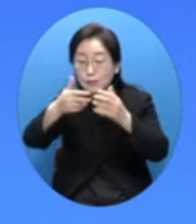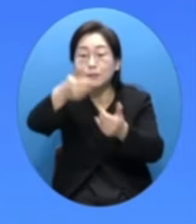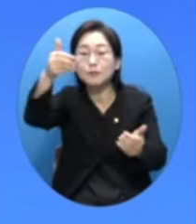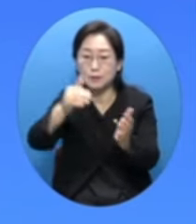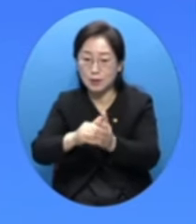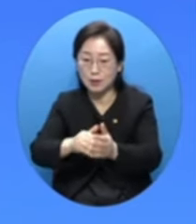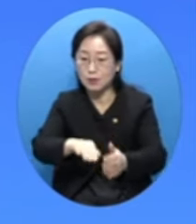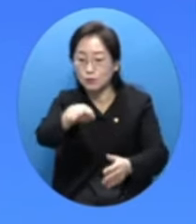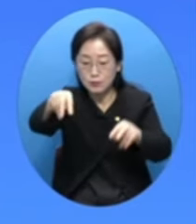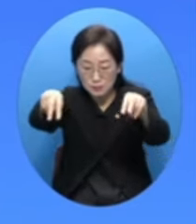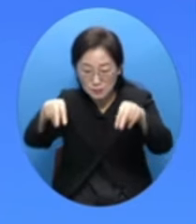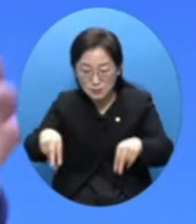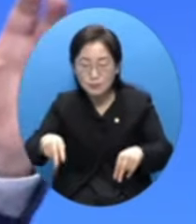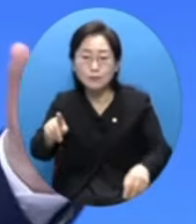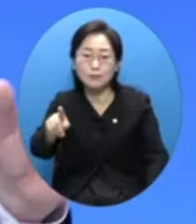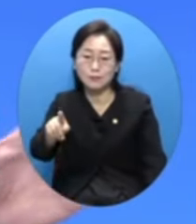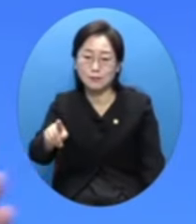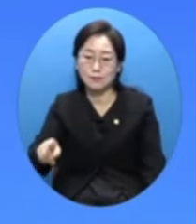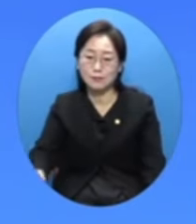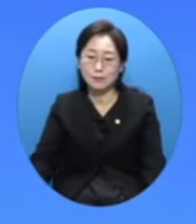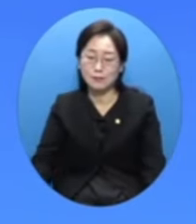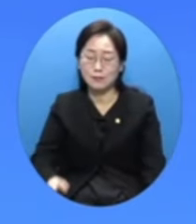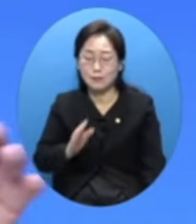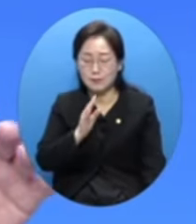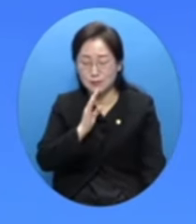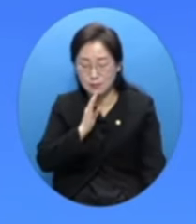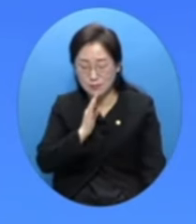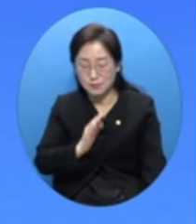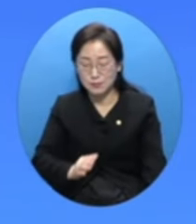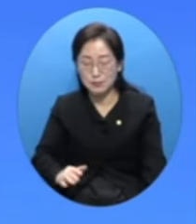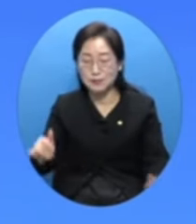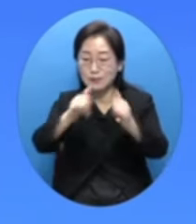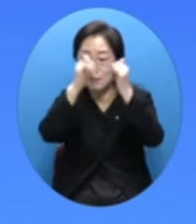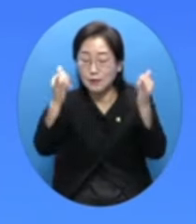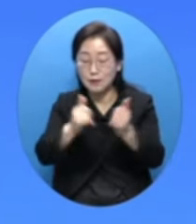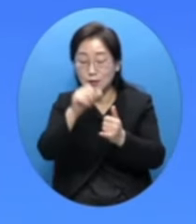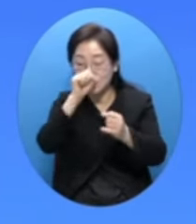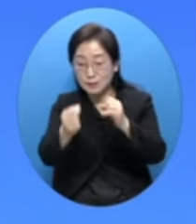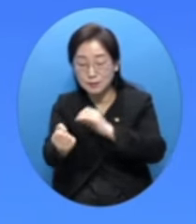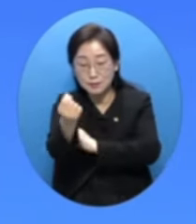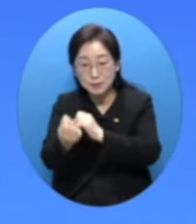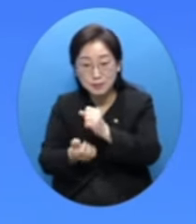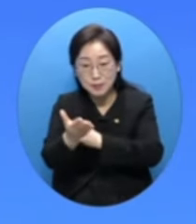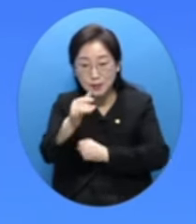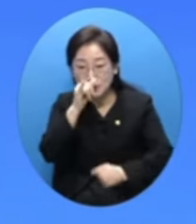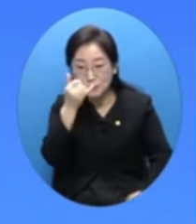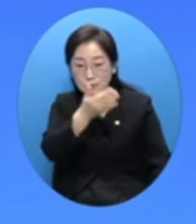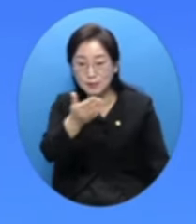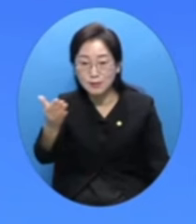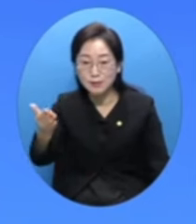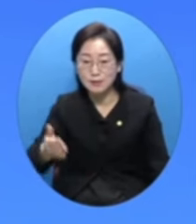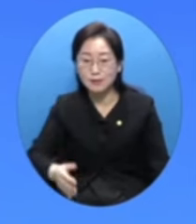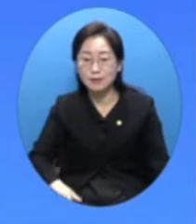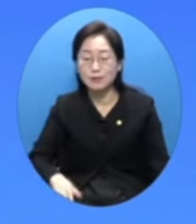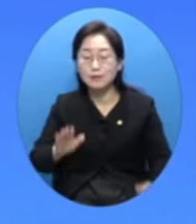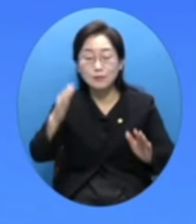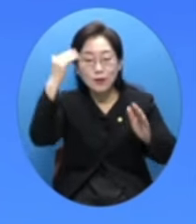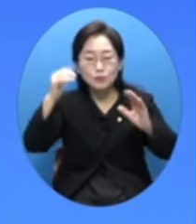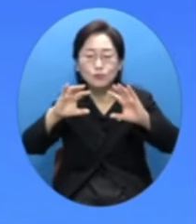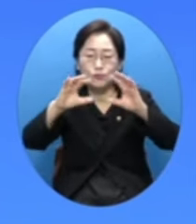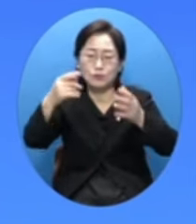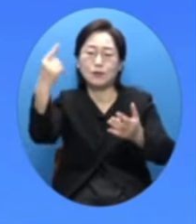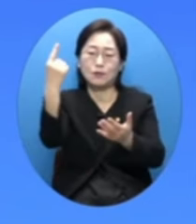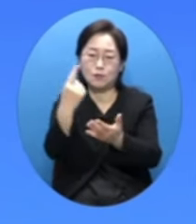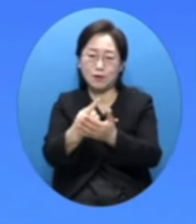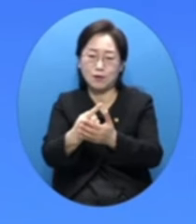사는 사람으로서 얼마나 우리가이 사회에 선을 치고 있는지이 땅에 와 있는 많은